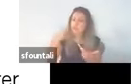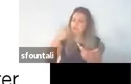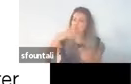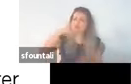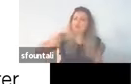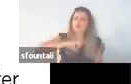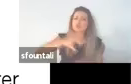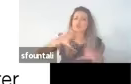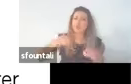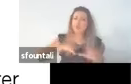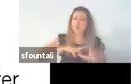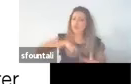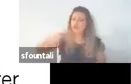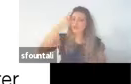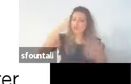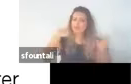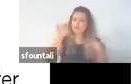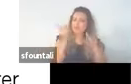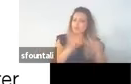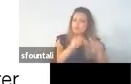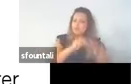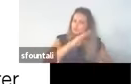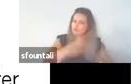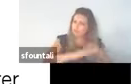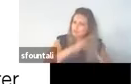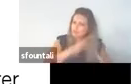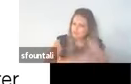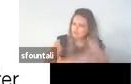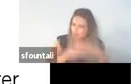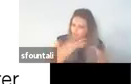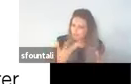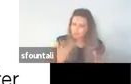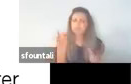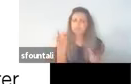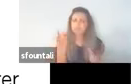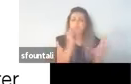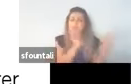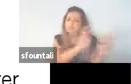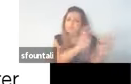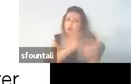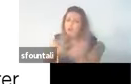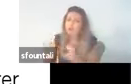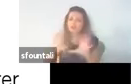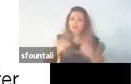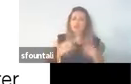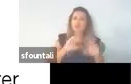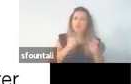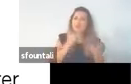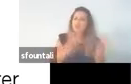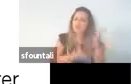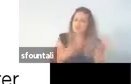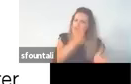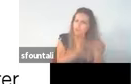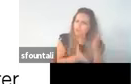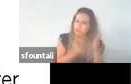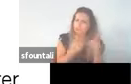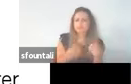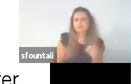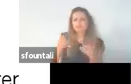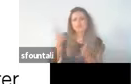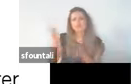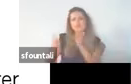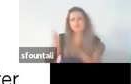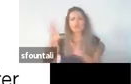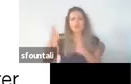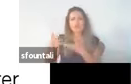αφορά την έμφυλη βία, τη βία κατά των γυναικών και την ενδοοικογενειακή βία και να τερματιστεί η βία